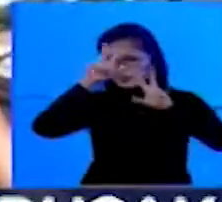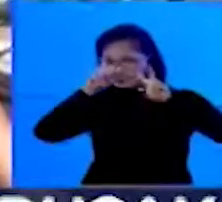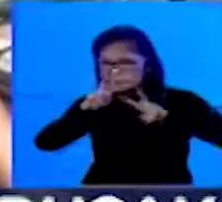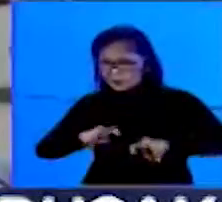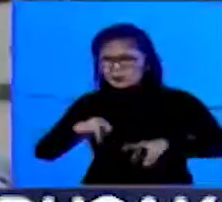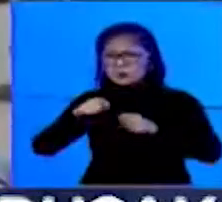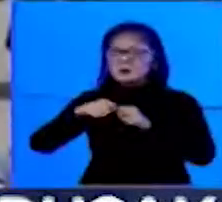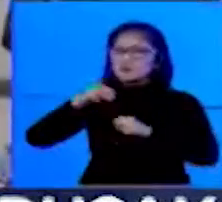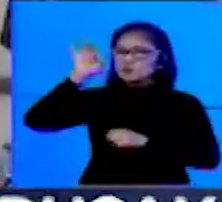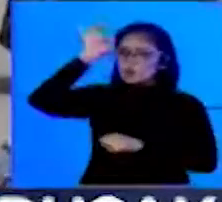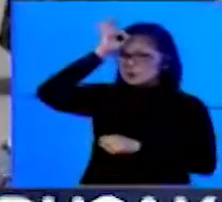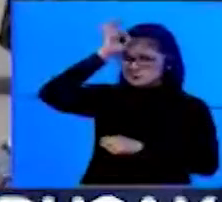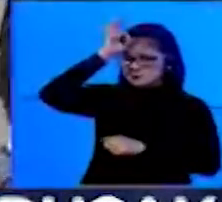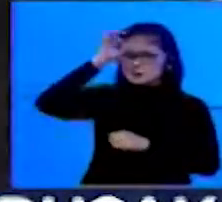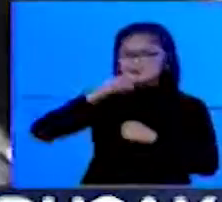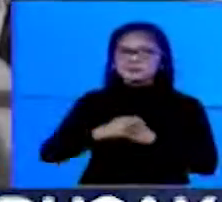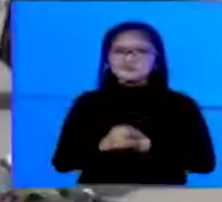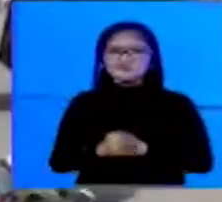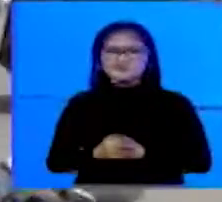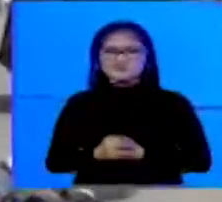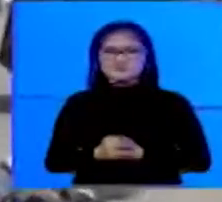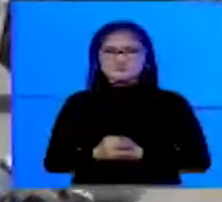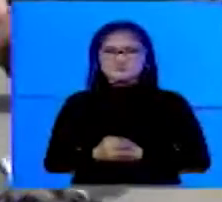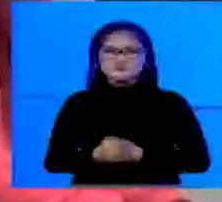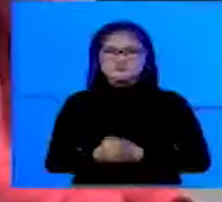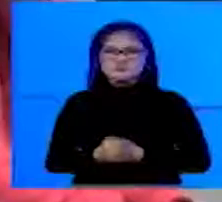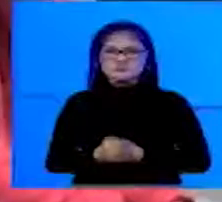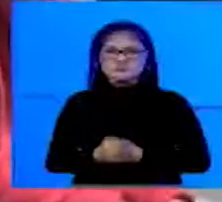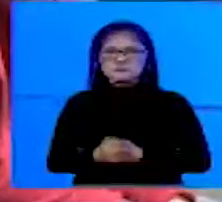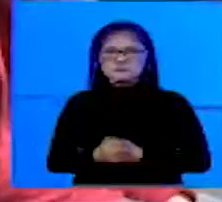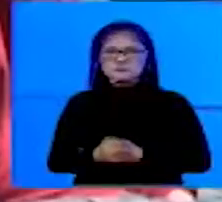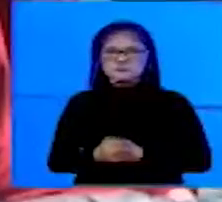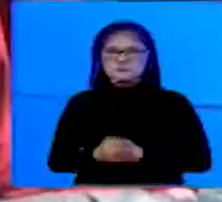Dari Bandung, Jawa Barat, Mujib Prayitno, iNews, melaporkan.